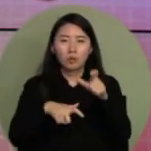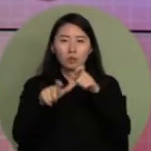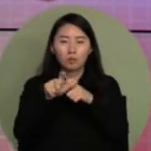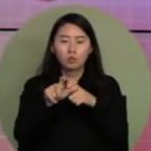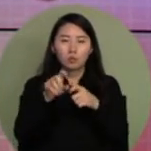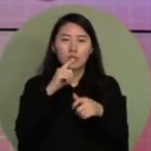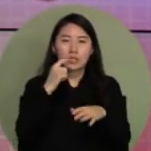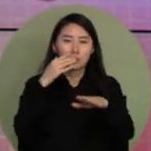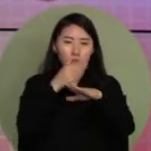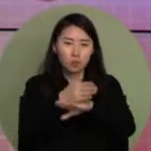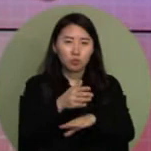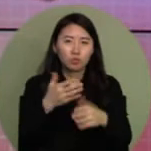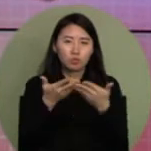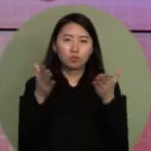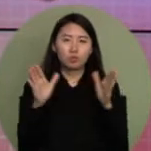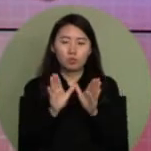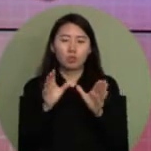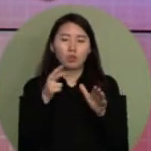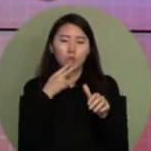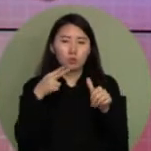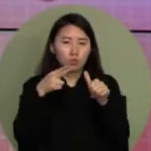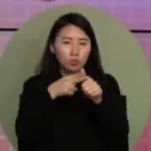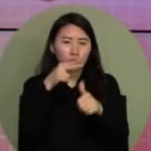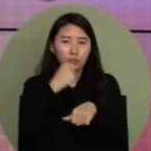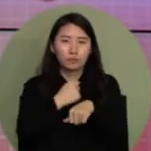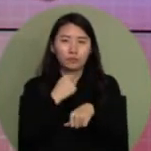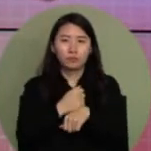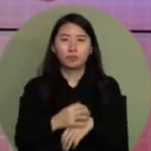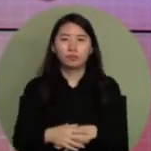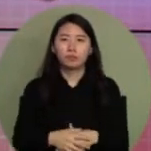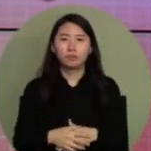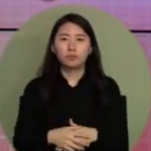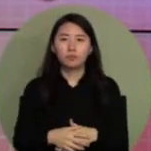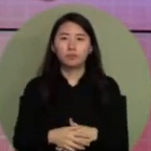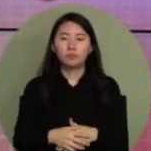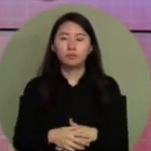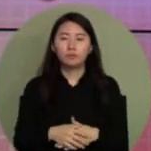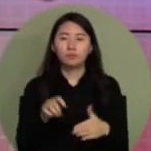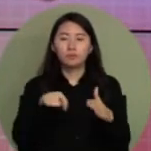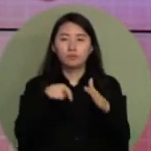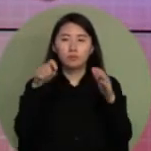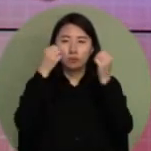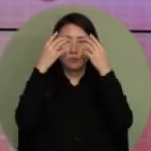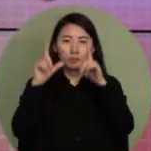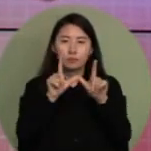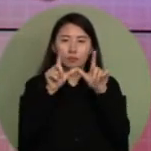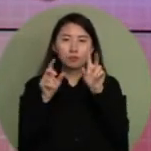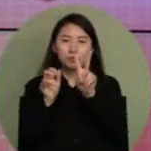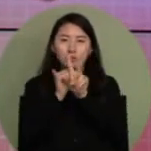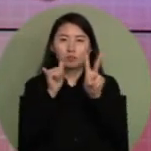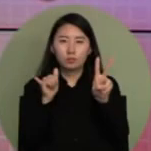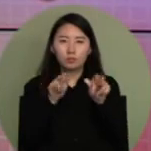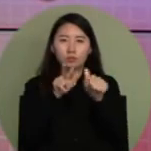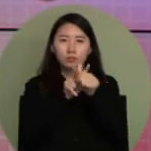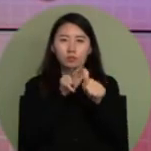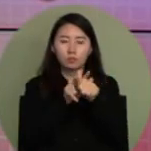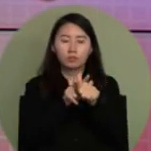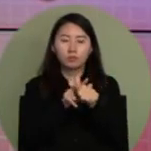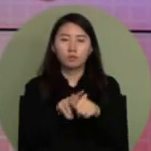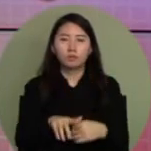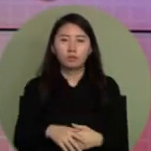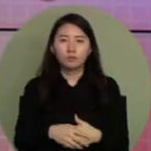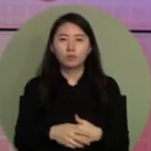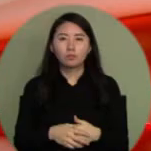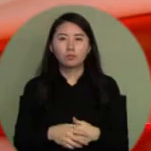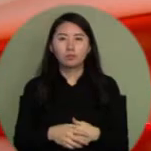비례대표 남 이인순 의원도 송파 병에 눈독을 들이고 있는 상황입니다 이런 가운데 새누리당에서 2명의 예비후보가 도전장을